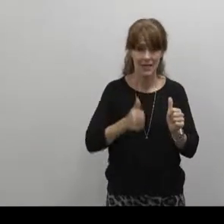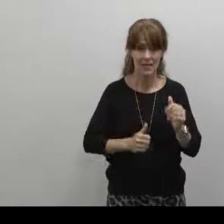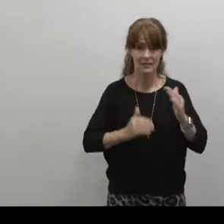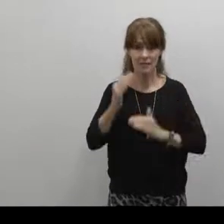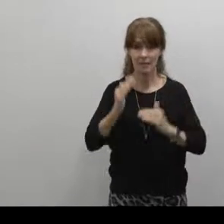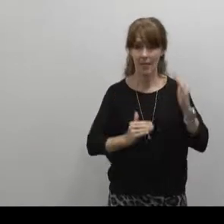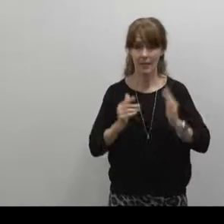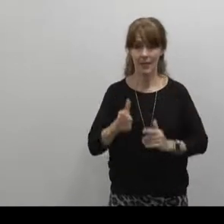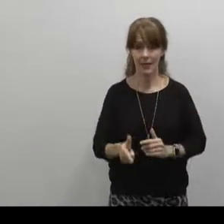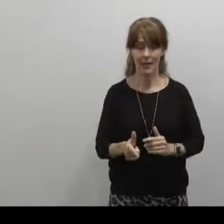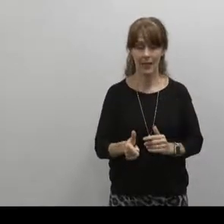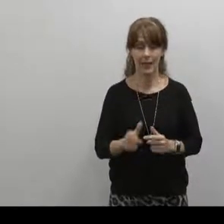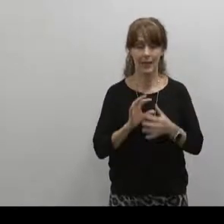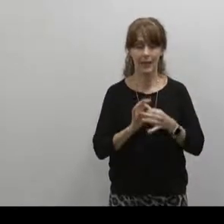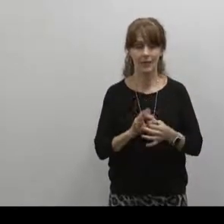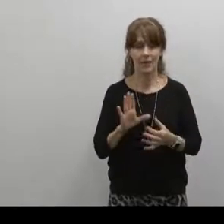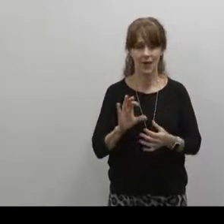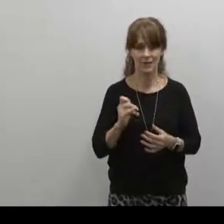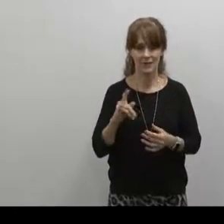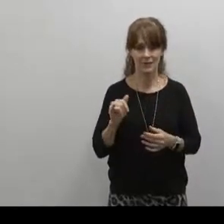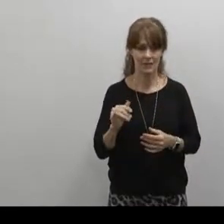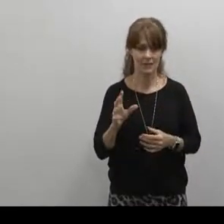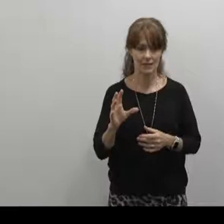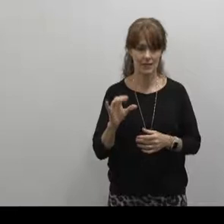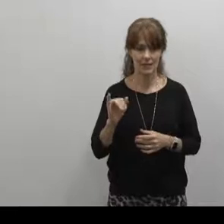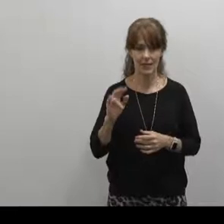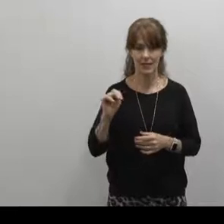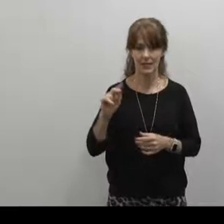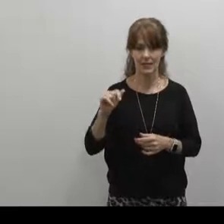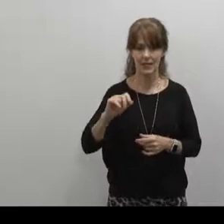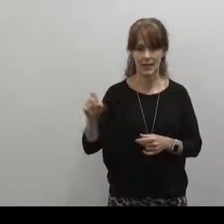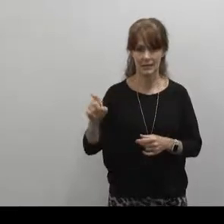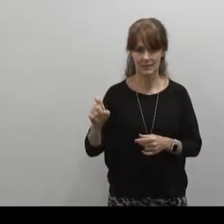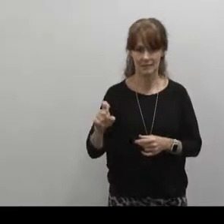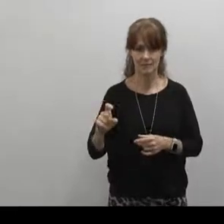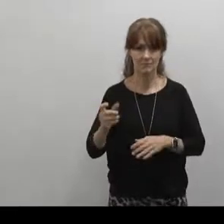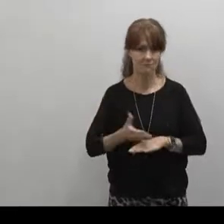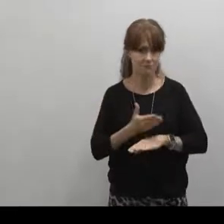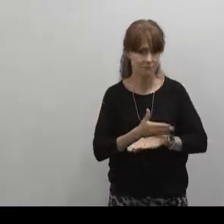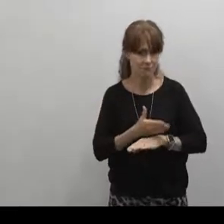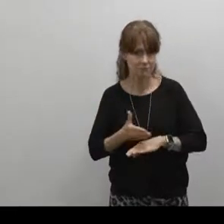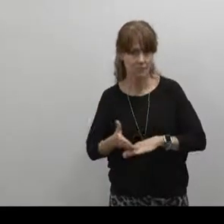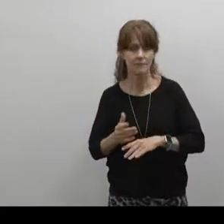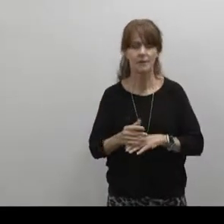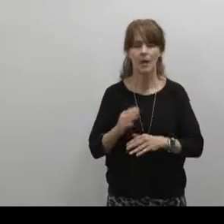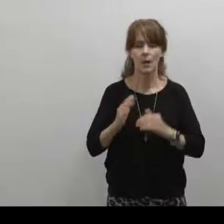bà thiên bà đà vên xà la đại miên rụi hào ấy ná